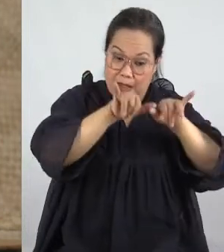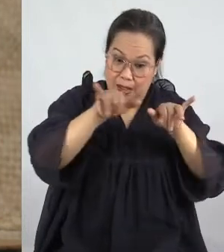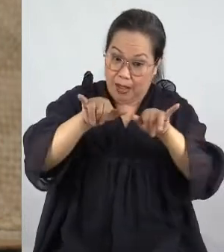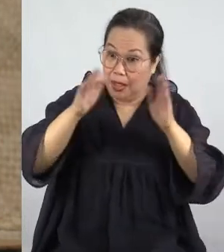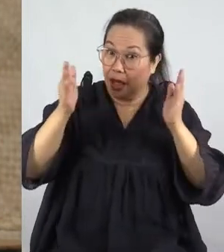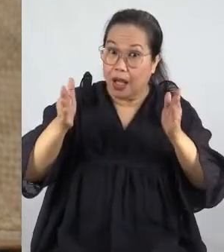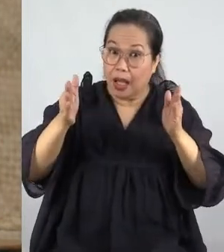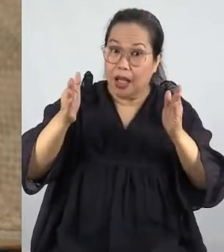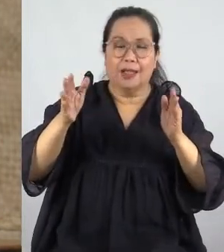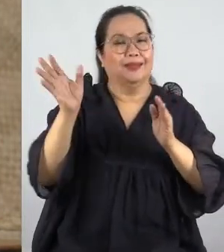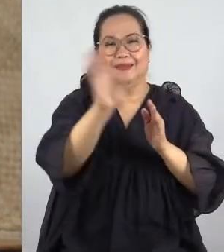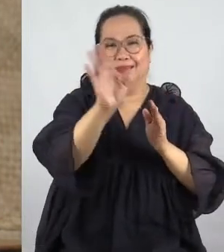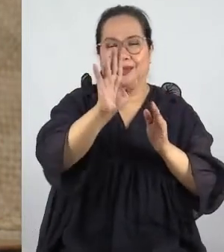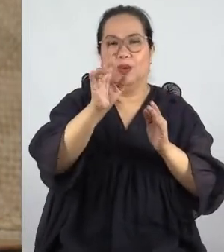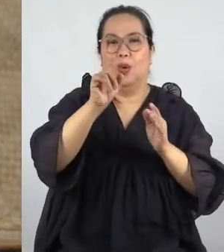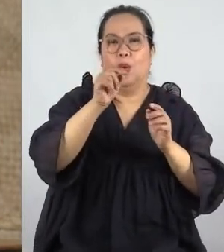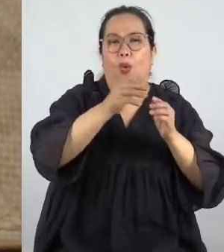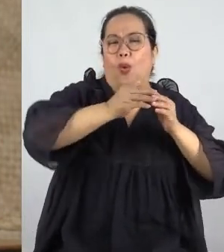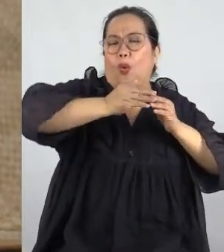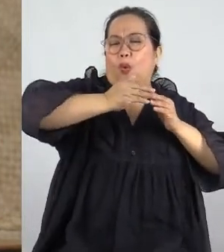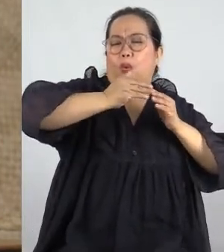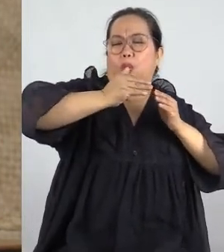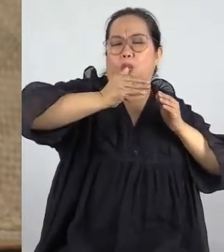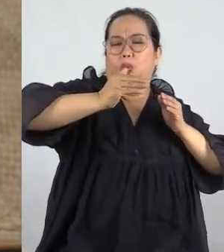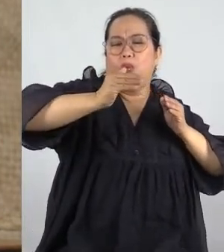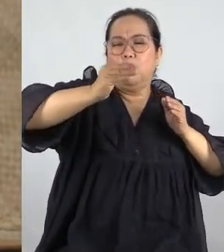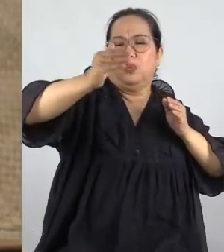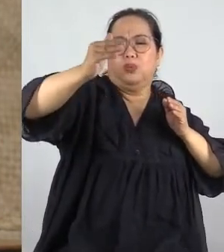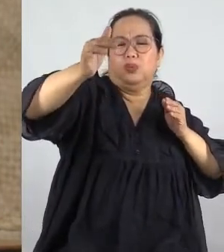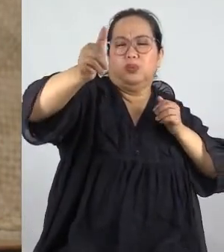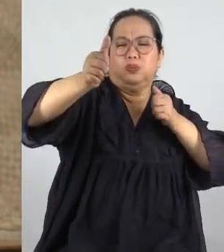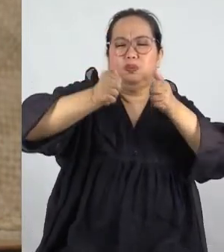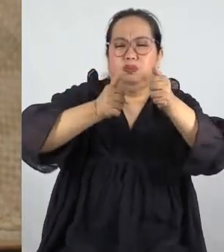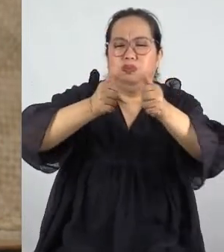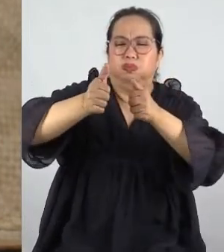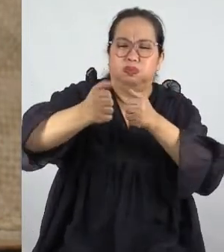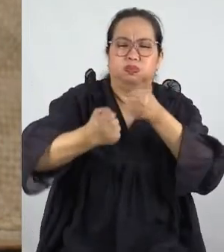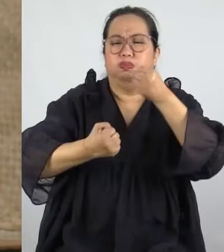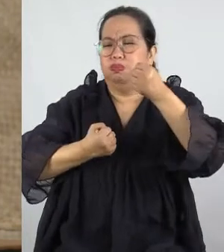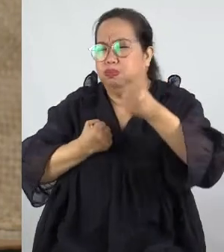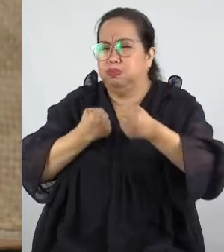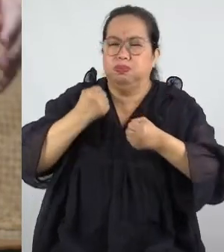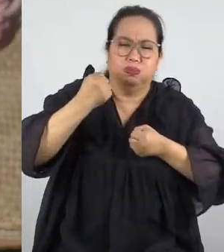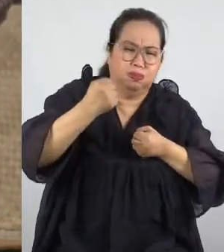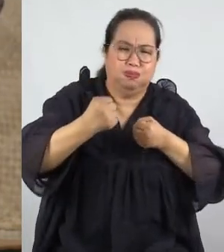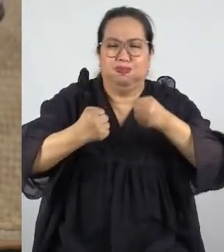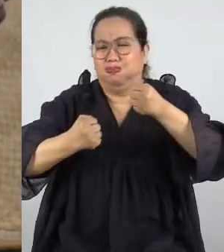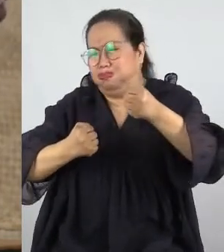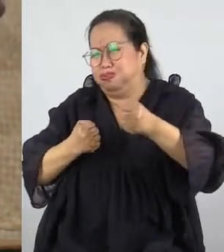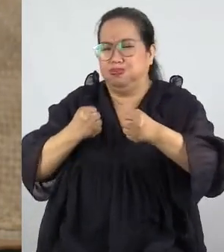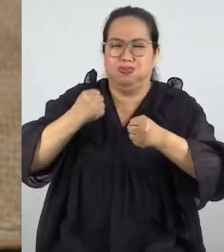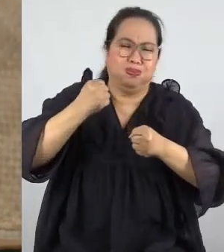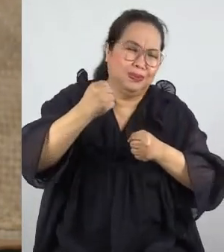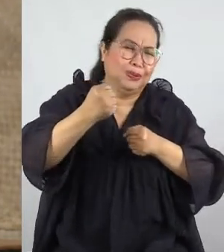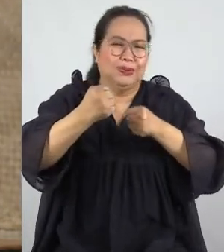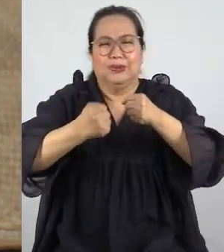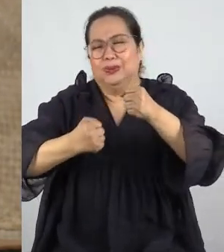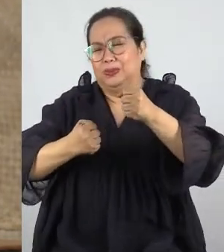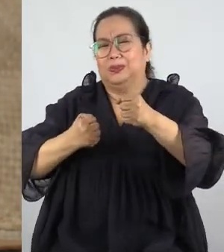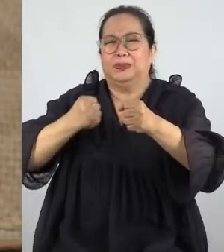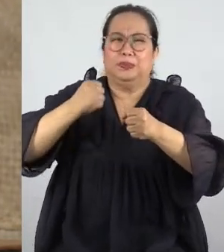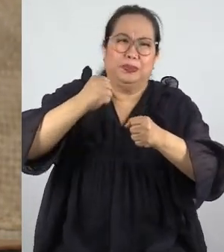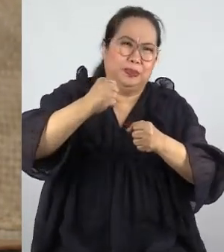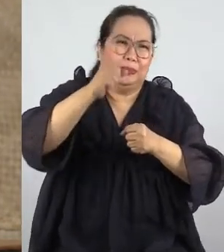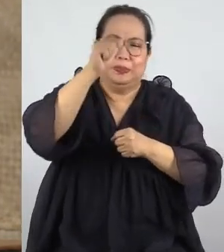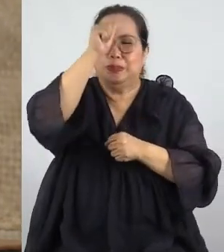dash, kundi isang marathon, isang matagalang, mahirap, at kailangan ng